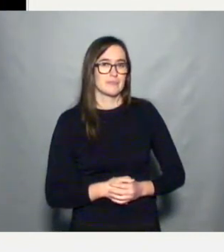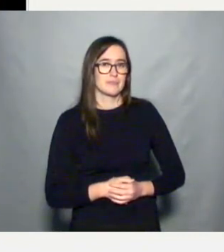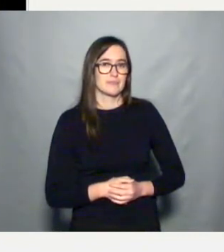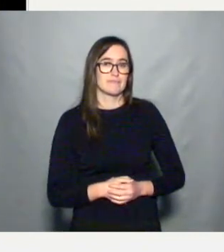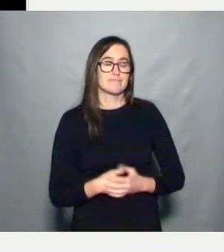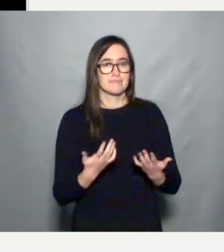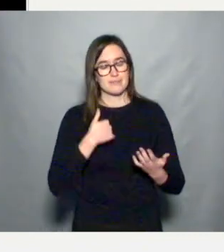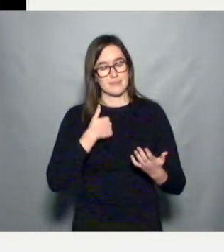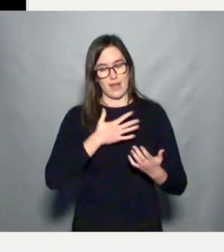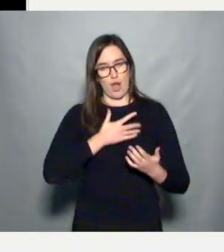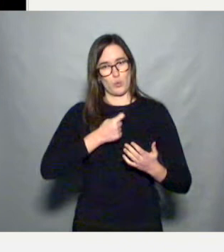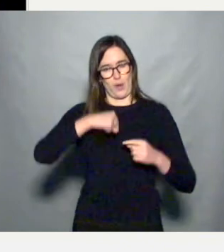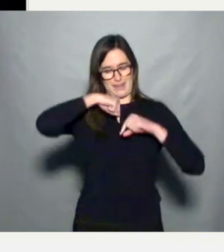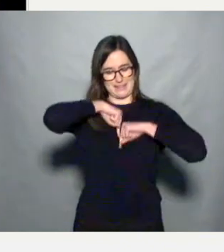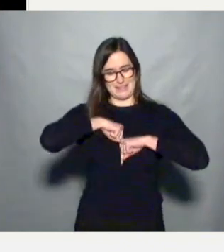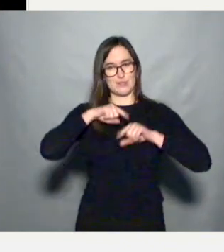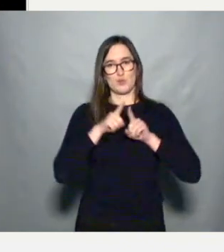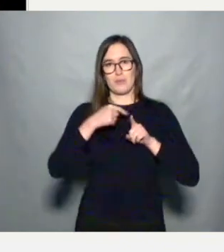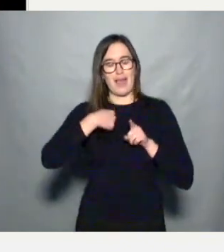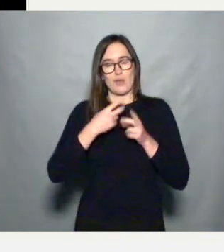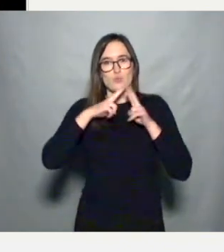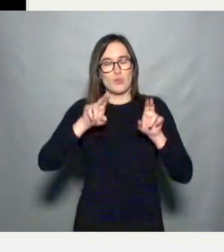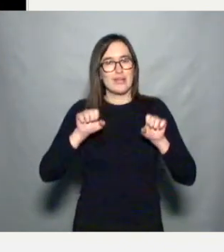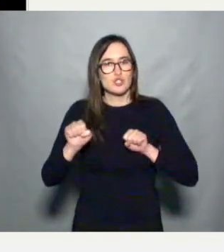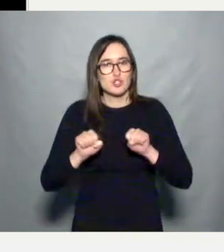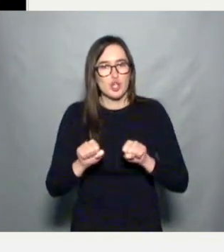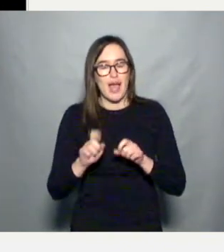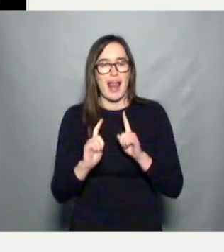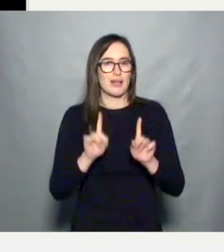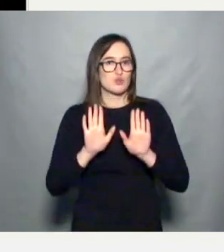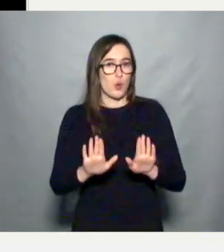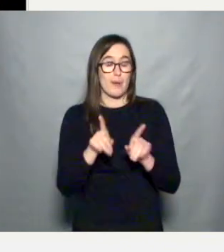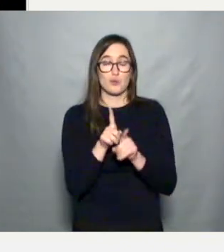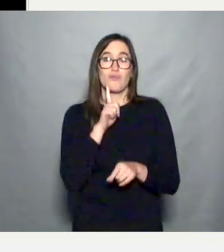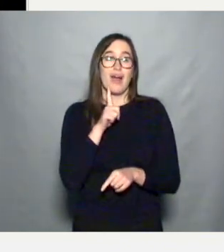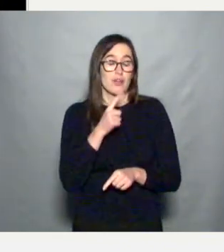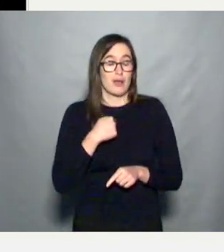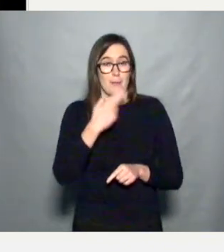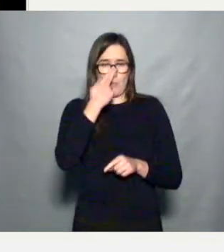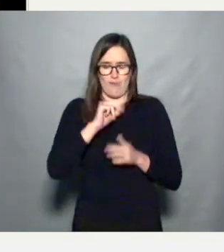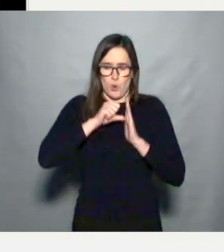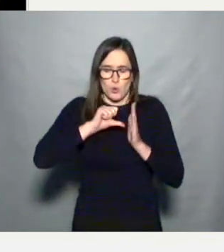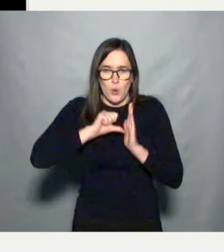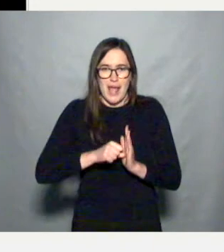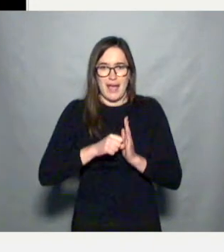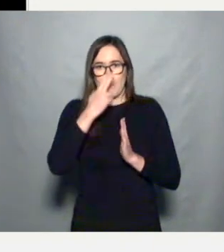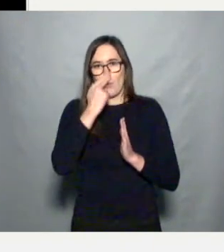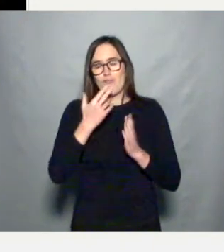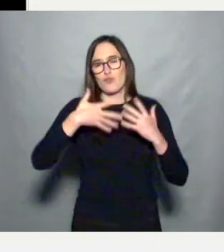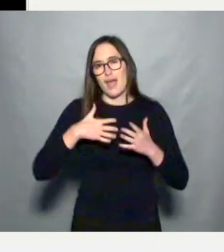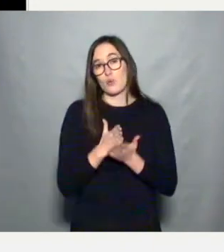Det lever något inom mig, något som jag inte kan styra eller stoppa, som jag dagligen försöker kontrollera för att fungera